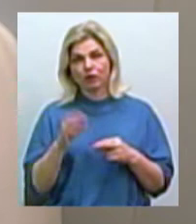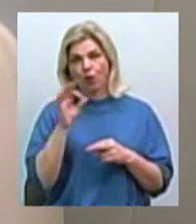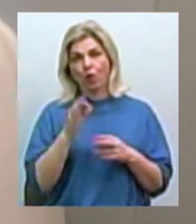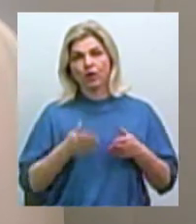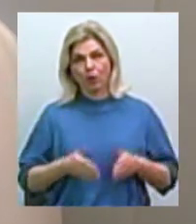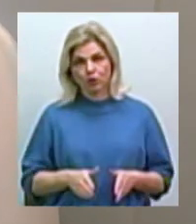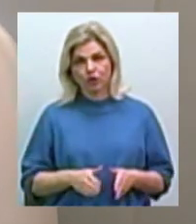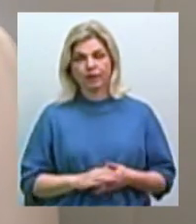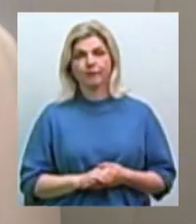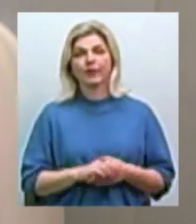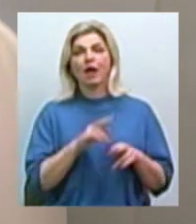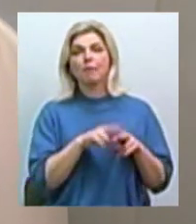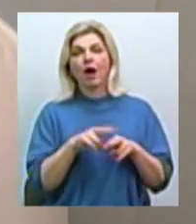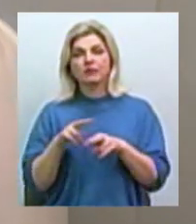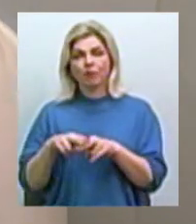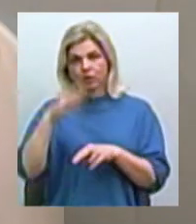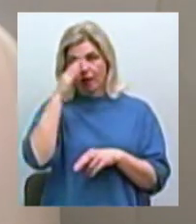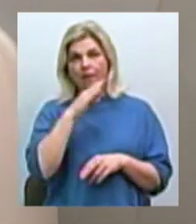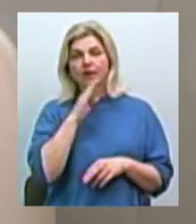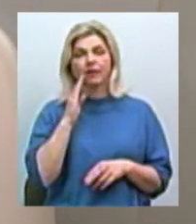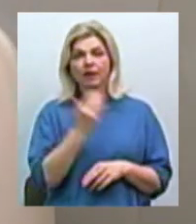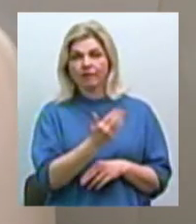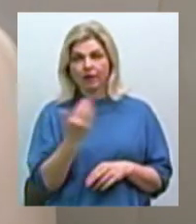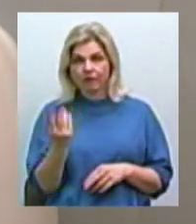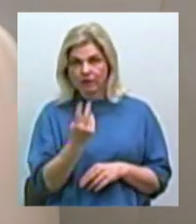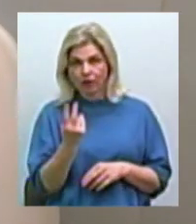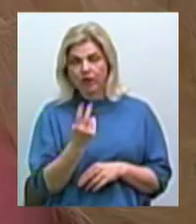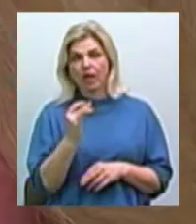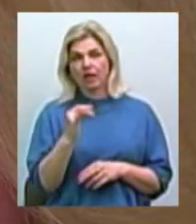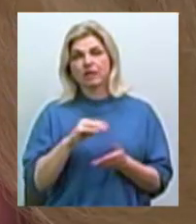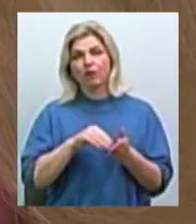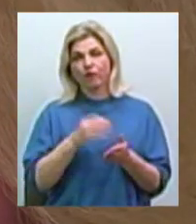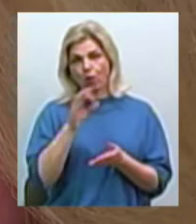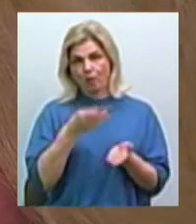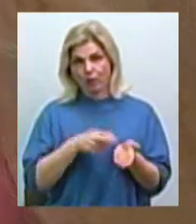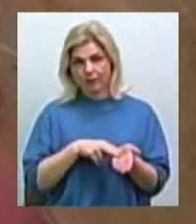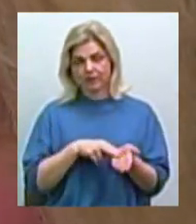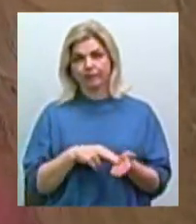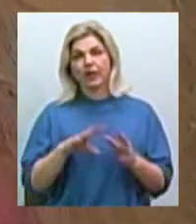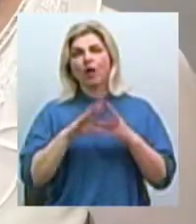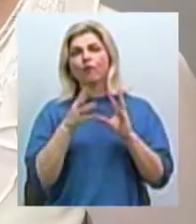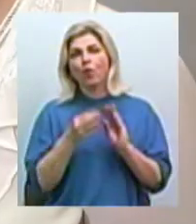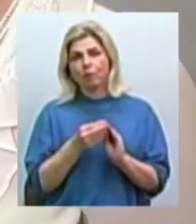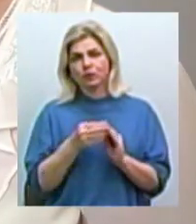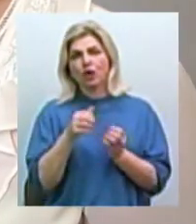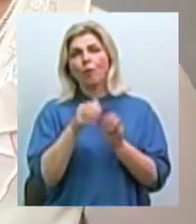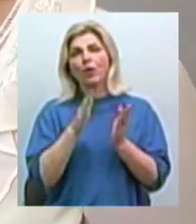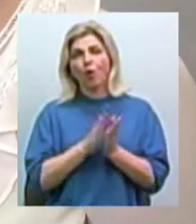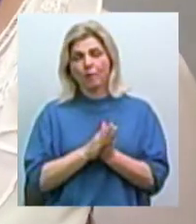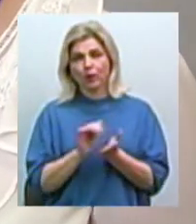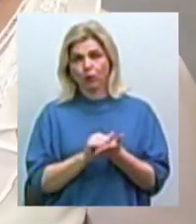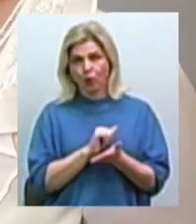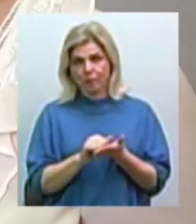народження, паспорти обох батьків і довідку про місце реєстрації. Загальний пакет документів, який їх подається, він